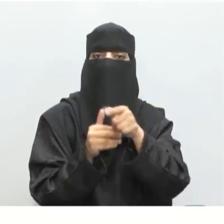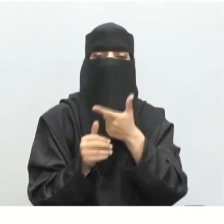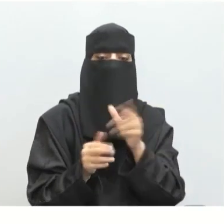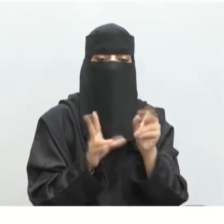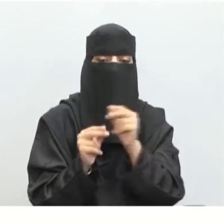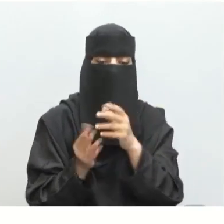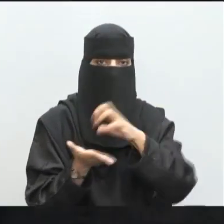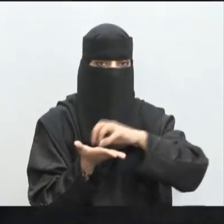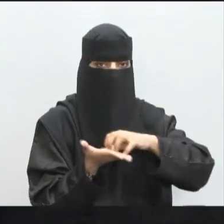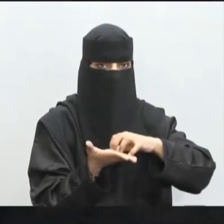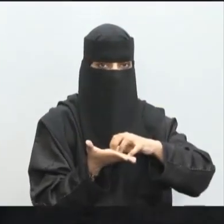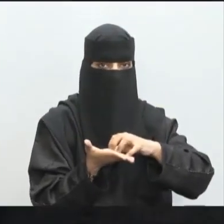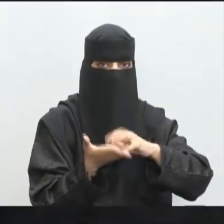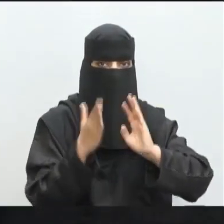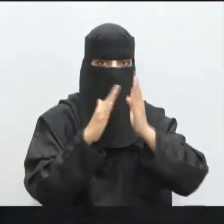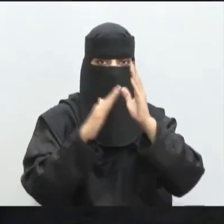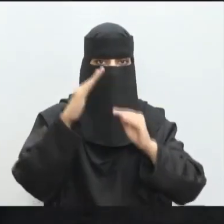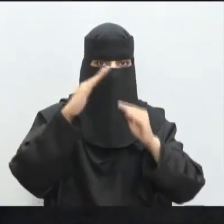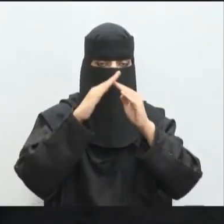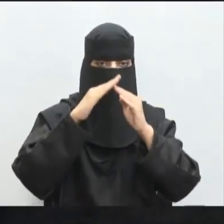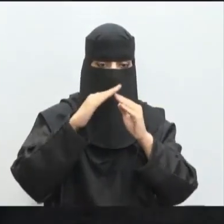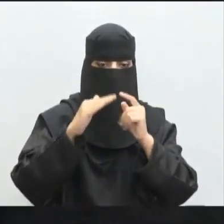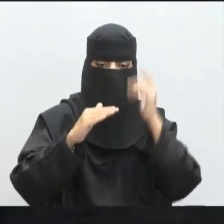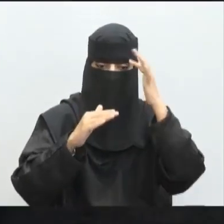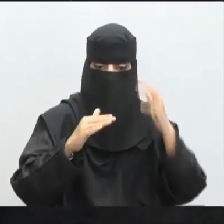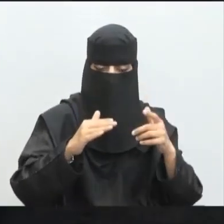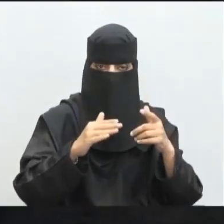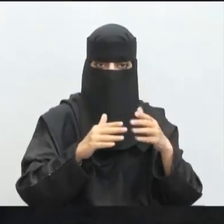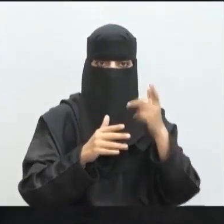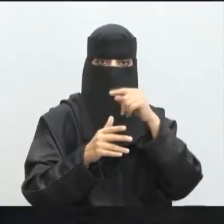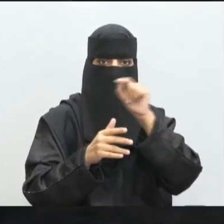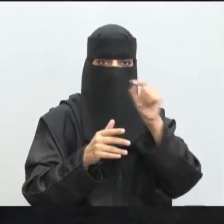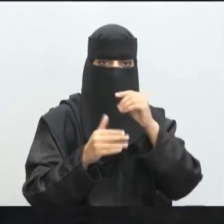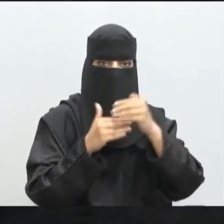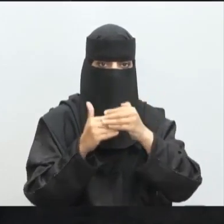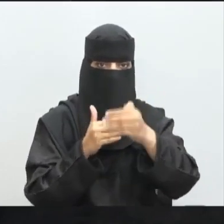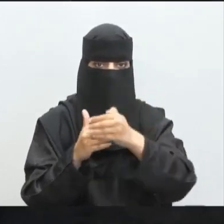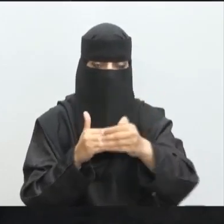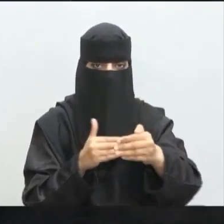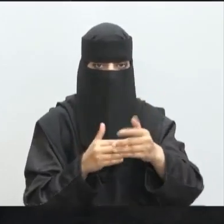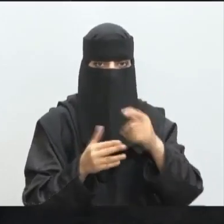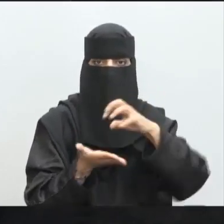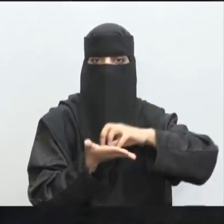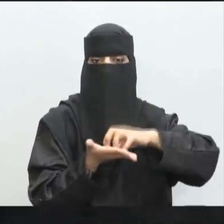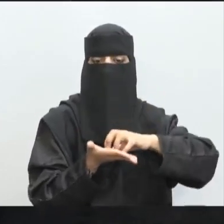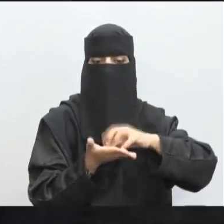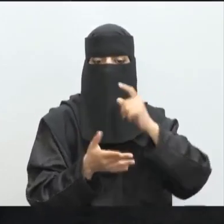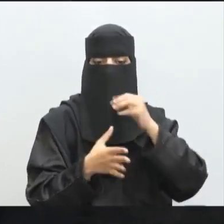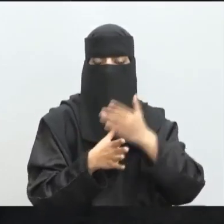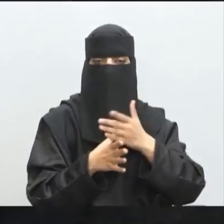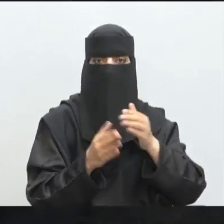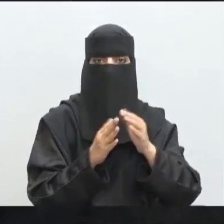تمثل مناطق مرتفعه ام اذا كانت خطوط الكنتور متباعده تمثل لنا مناطق مرتفعه ام اذا